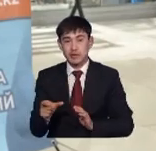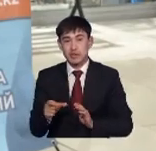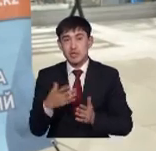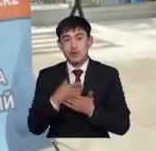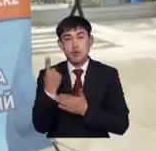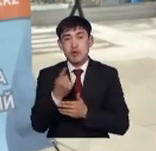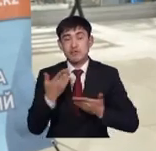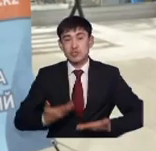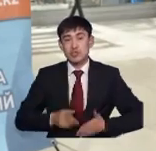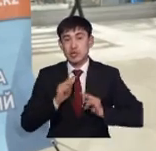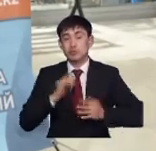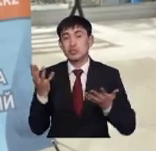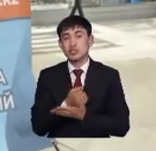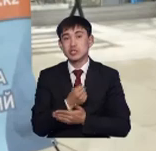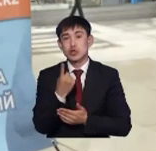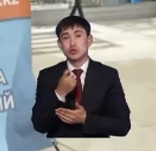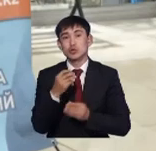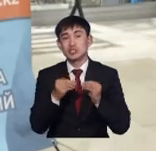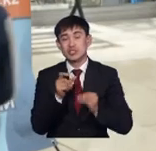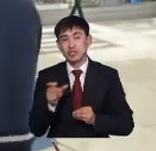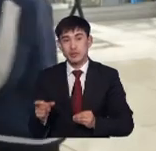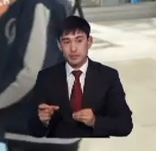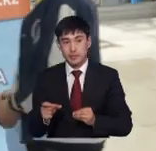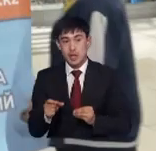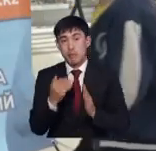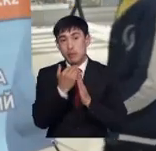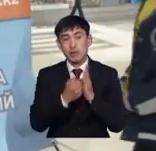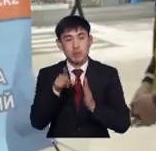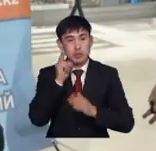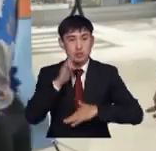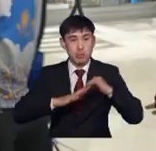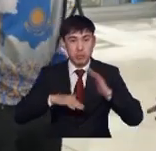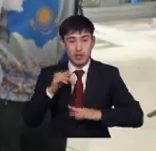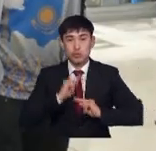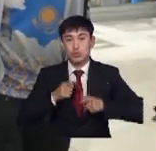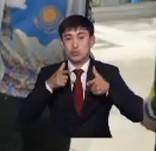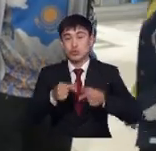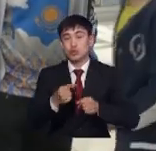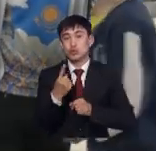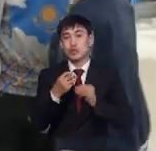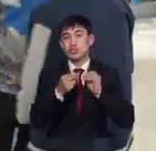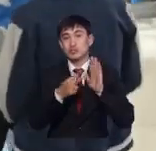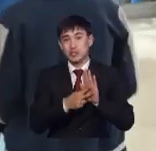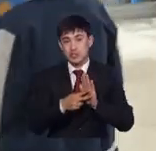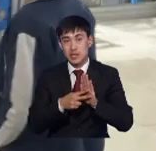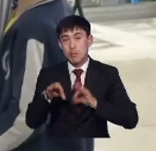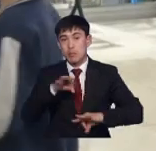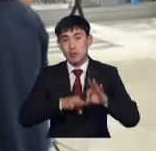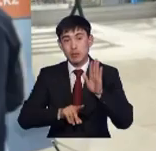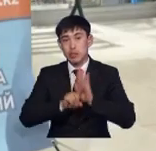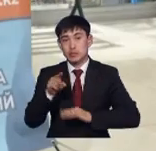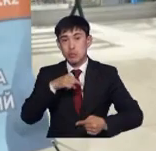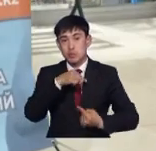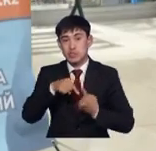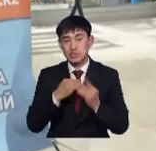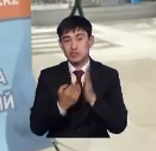свою первую в жизни работу нашли более 110 человек по программе молодежной практики трудоустроена 118 стау